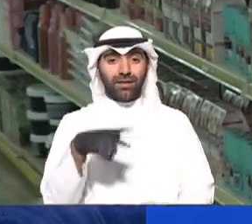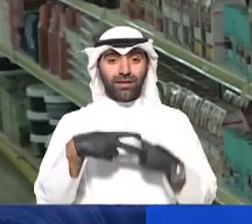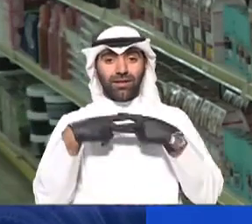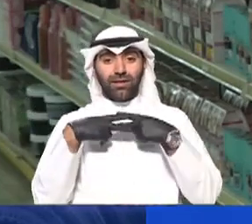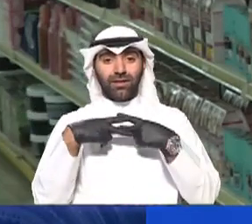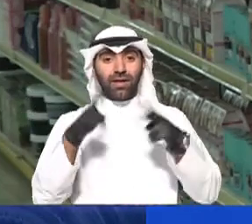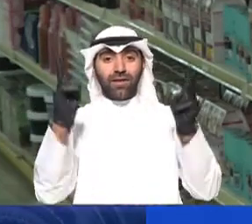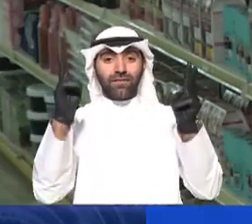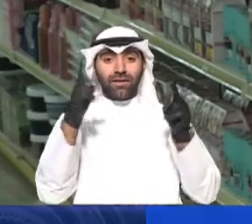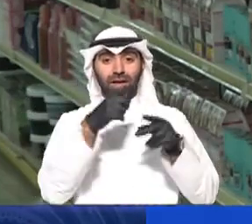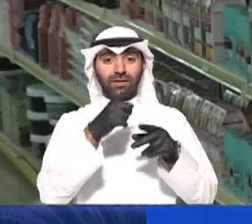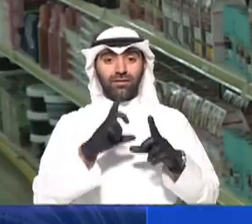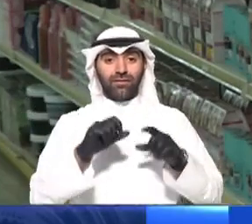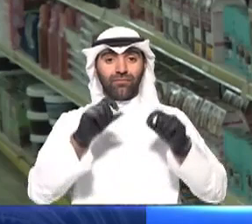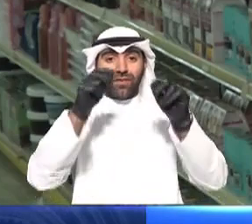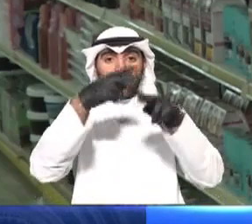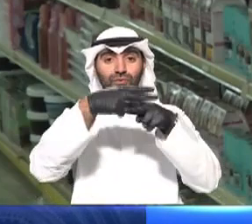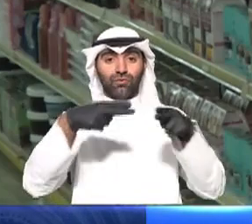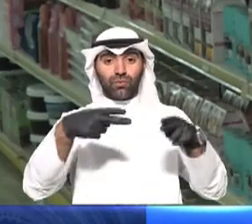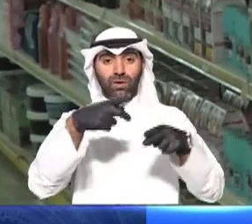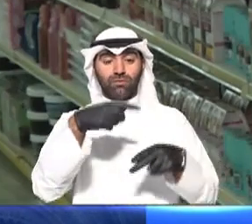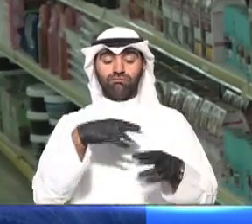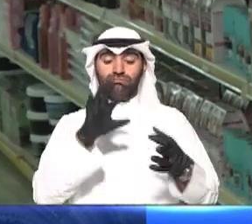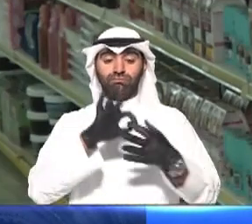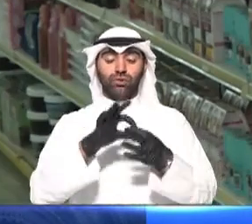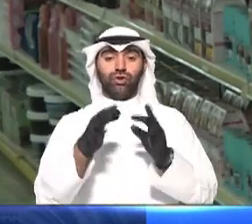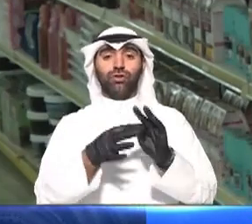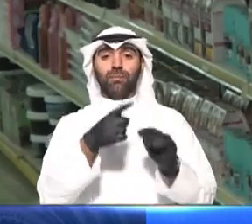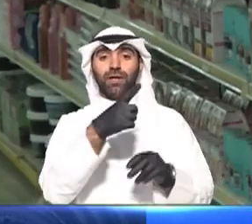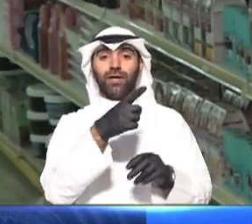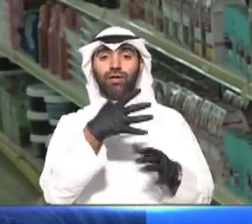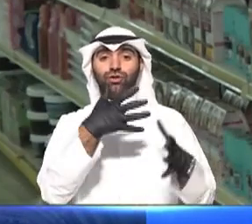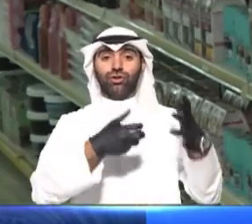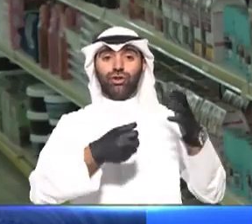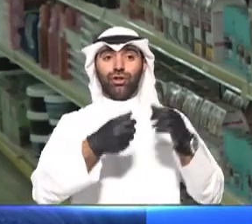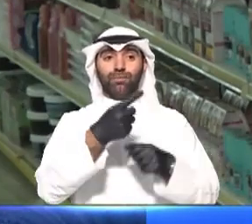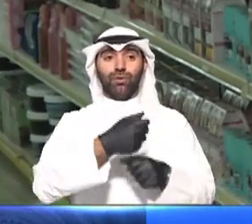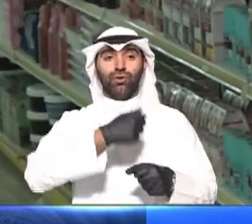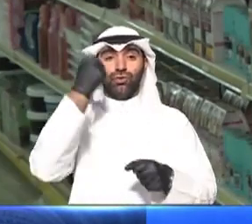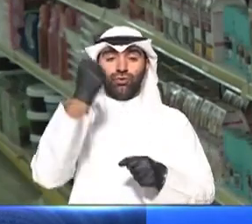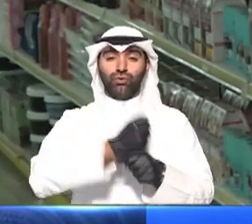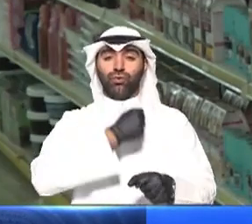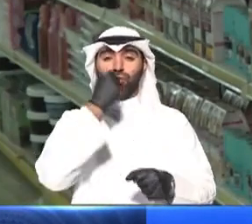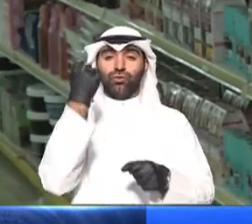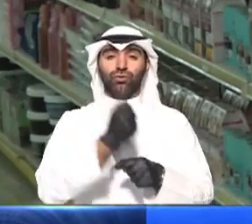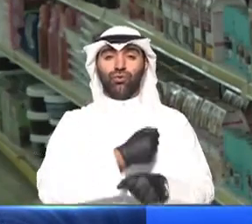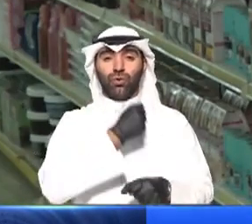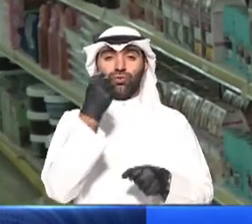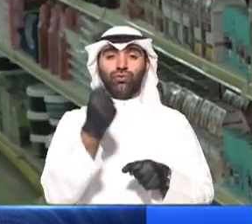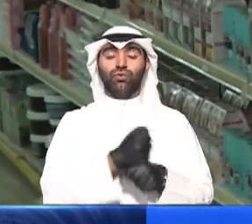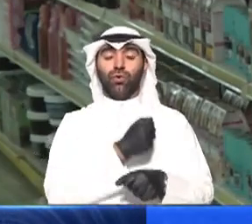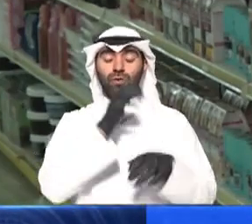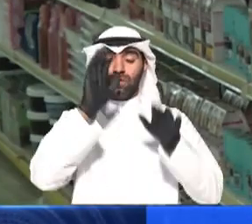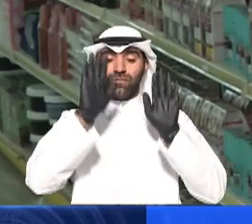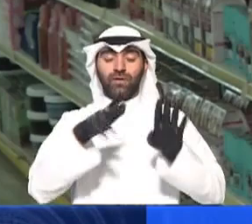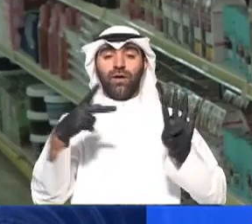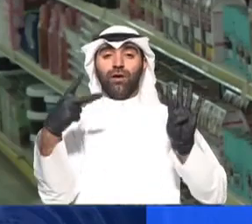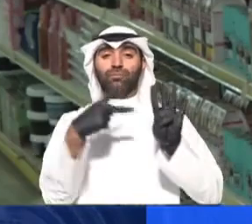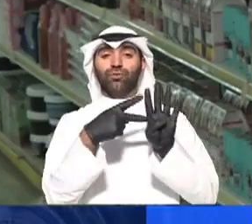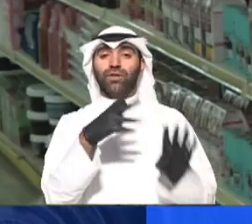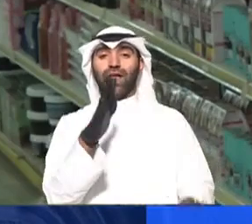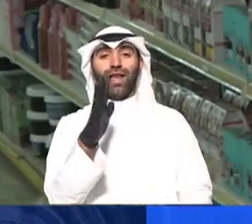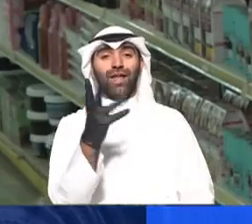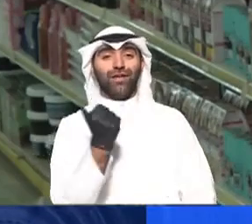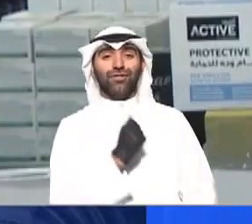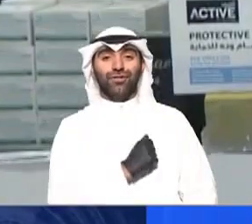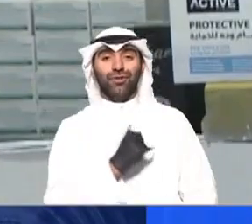عملت الجمعية على توفير كافة الاحتياجات من السلع سواء الغذائية أو